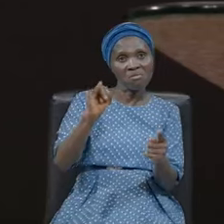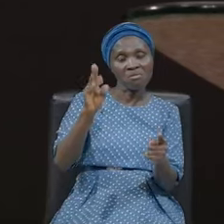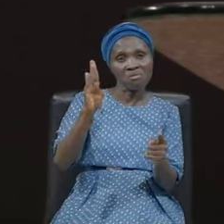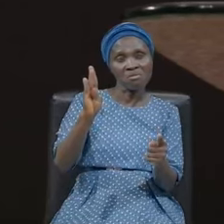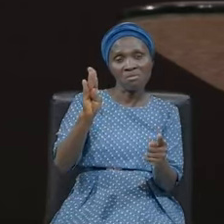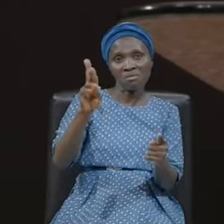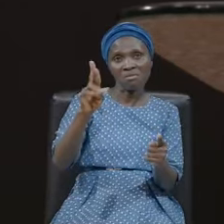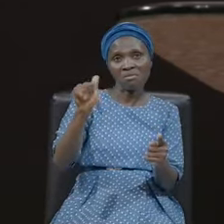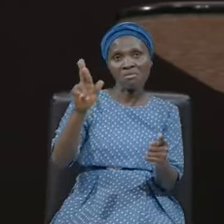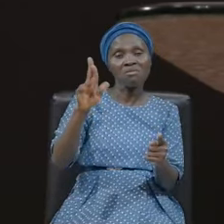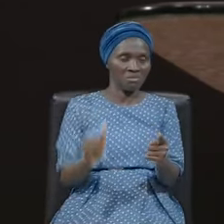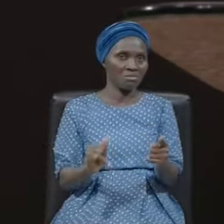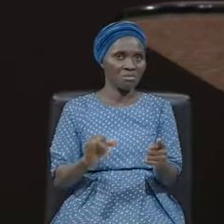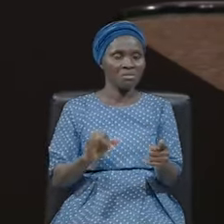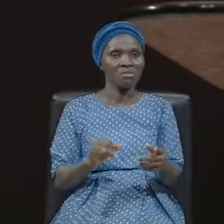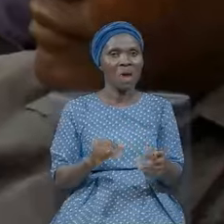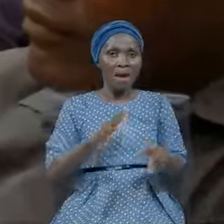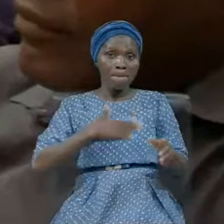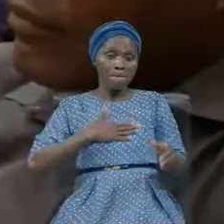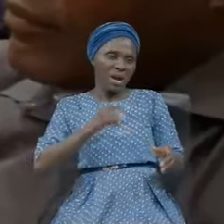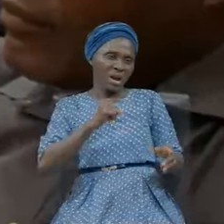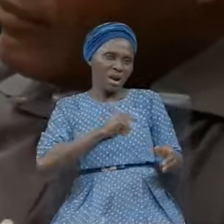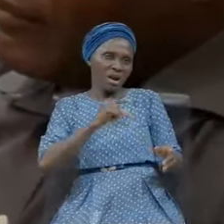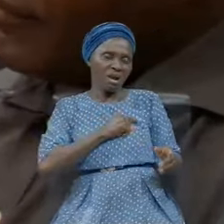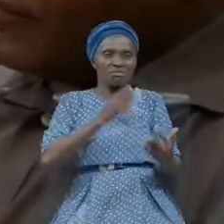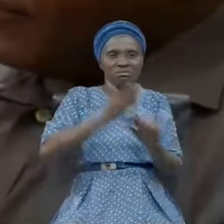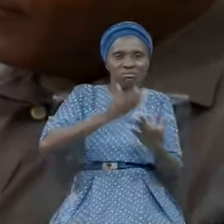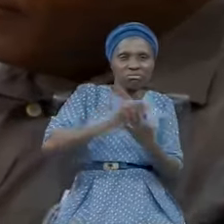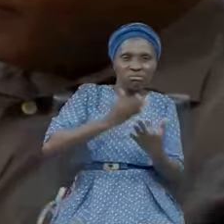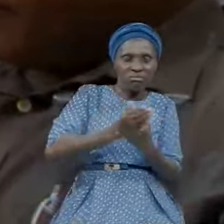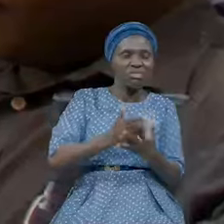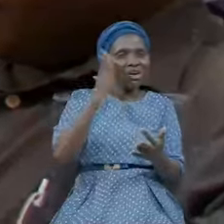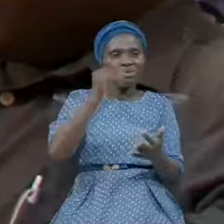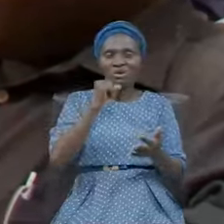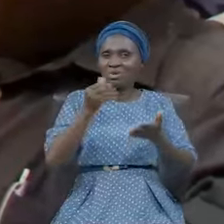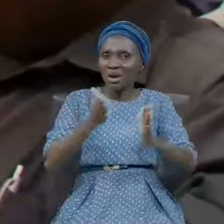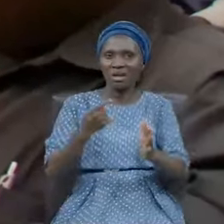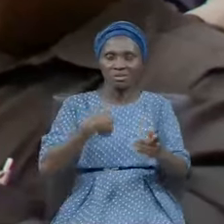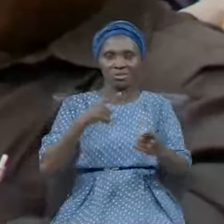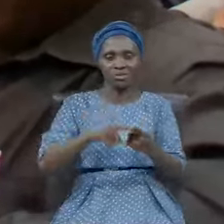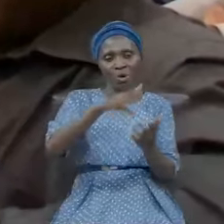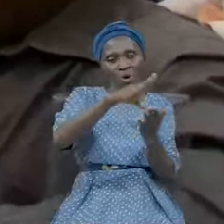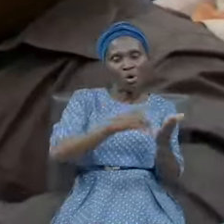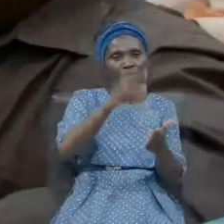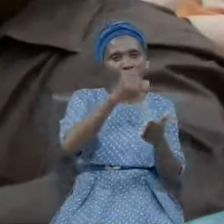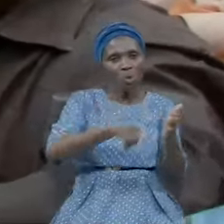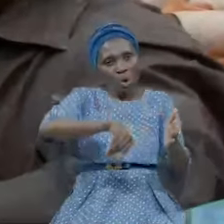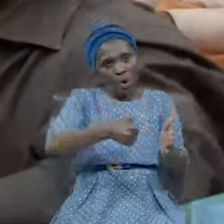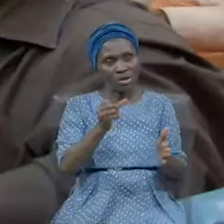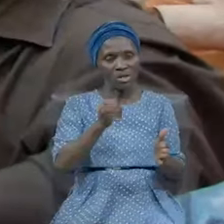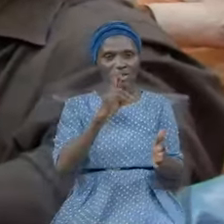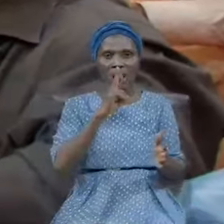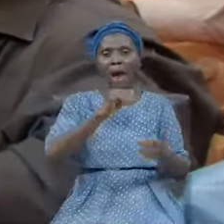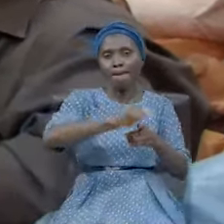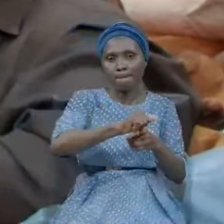pas aucun détail de la restitution, mais ma conscience ne me permettait pas de faire ce que les autres